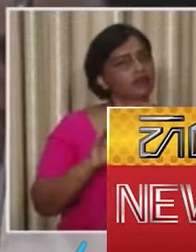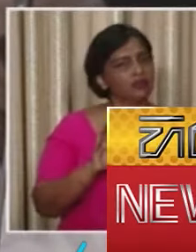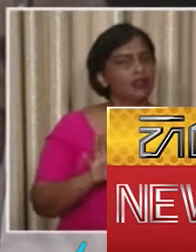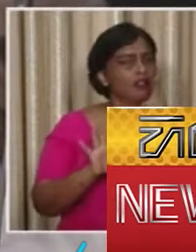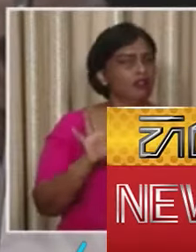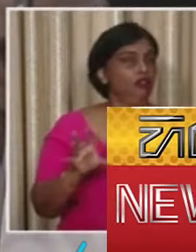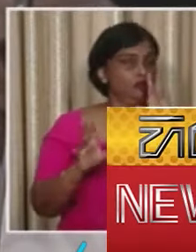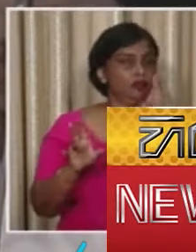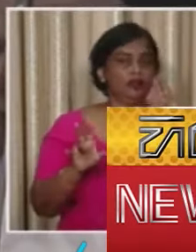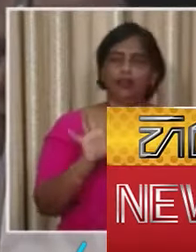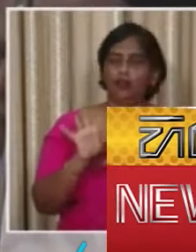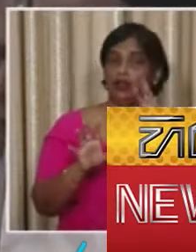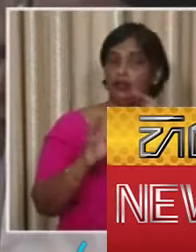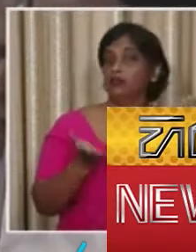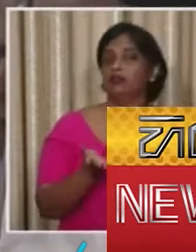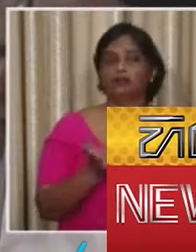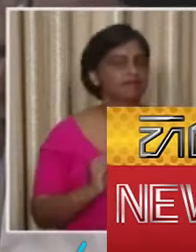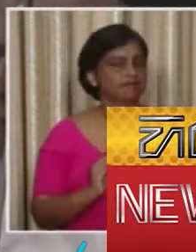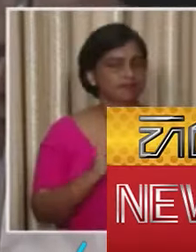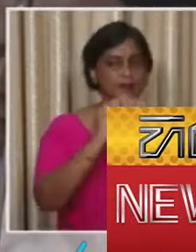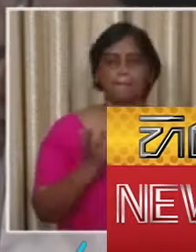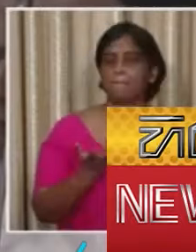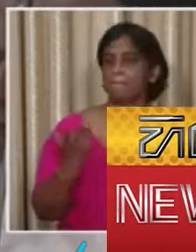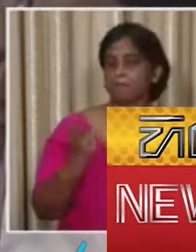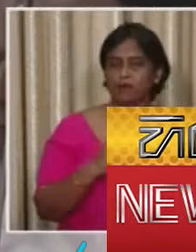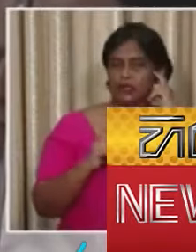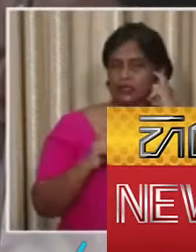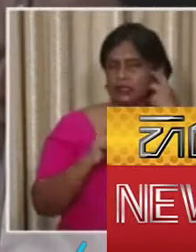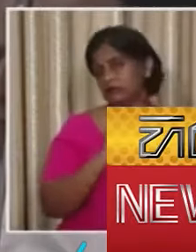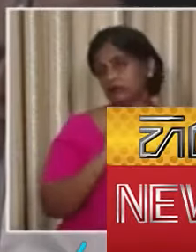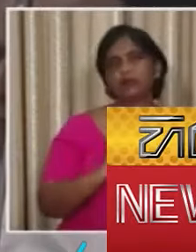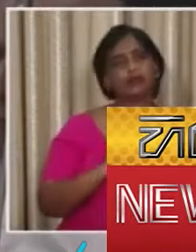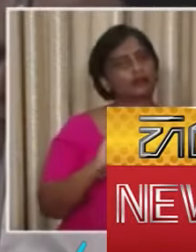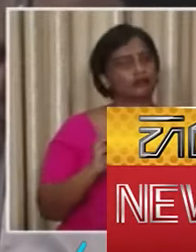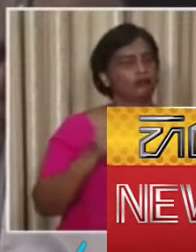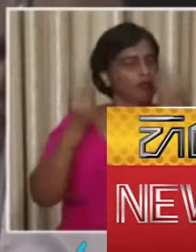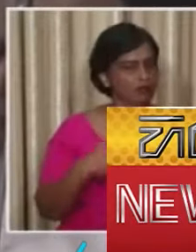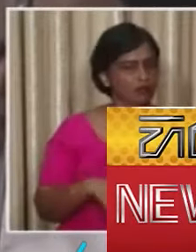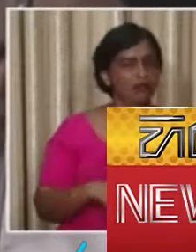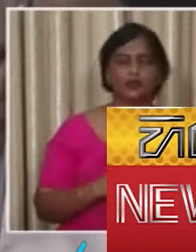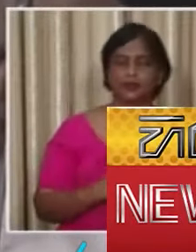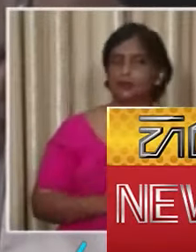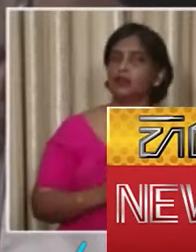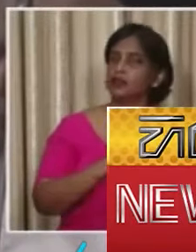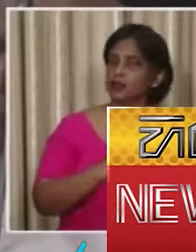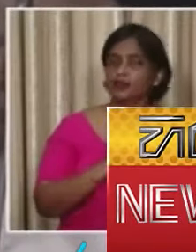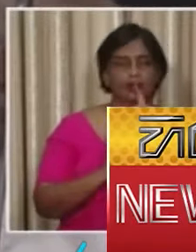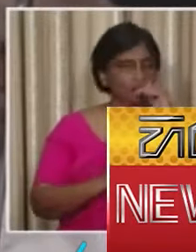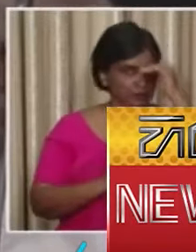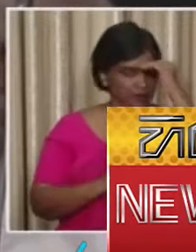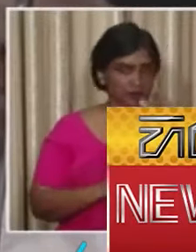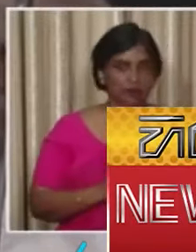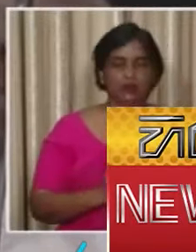වසර 25-30කට යලි ගොඩෙන්ට බැරි ඛේදවාචයකට මේ රට හැදවැටෙනවා. ගරු